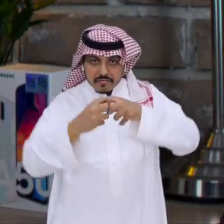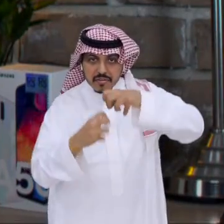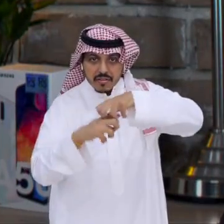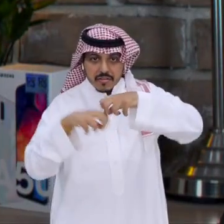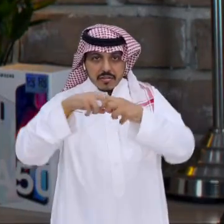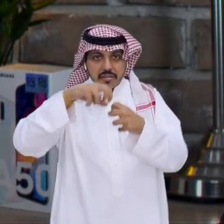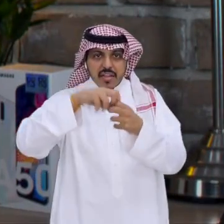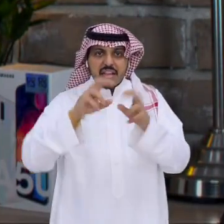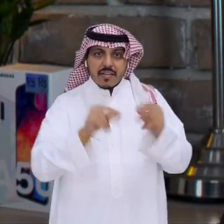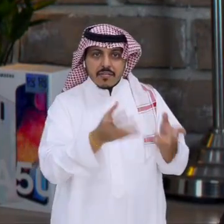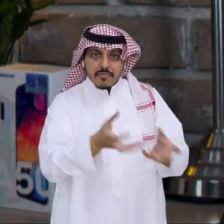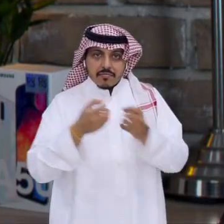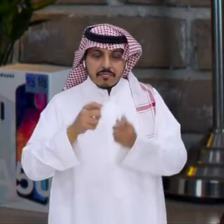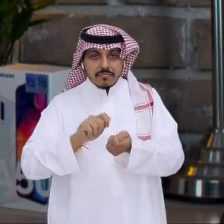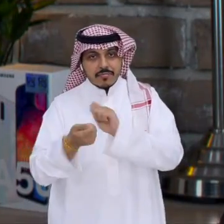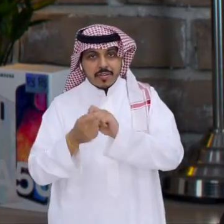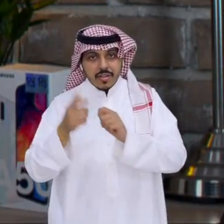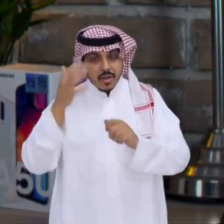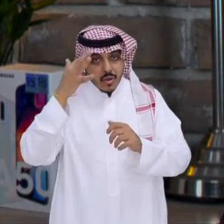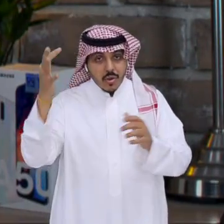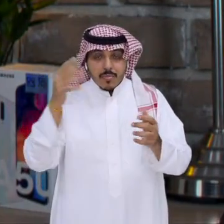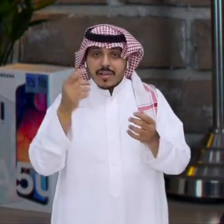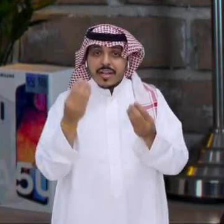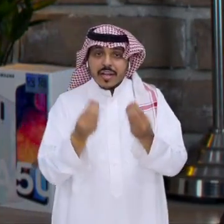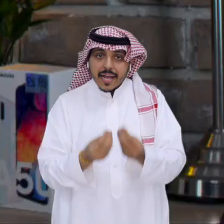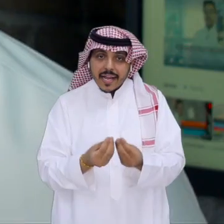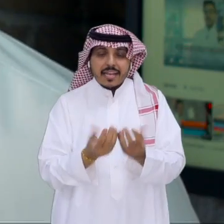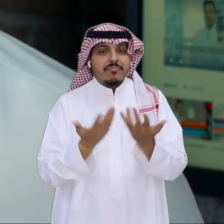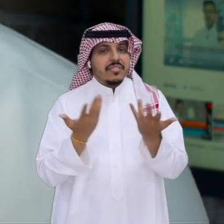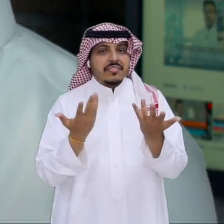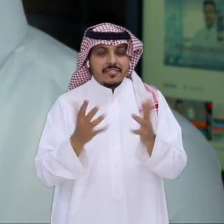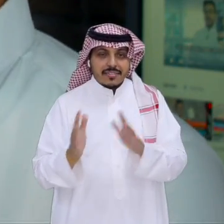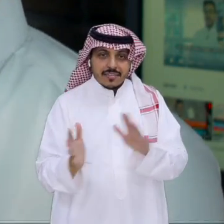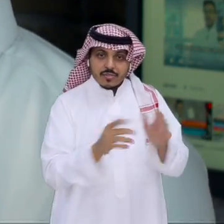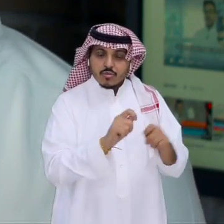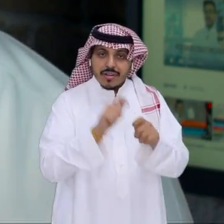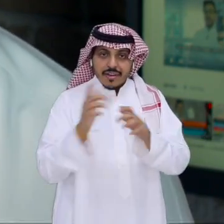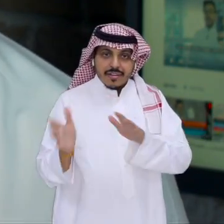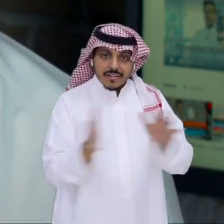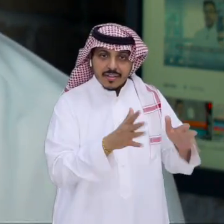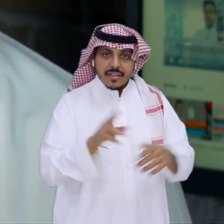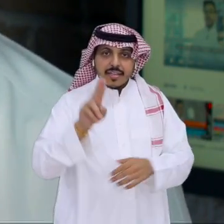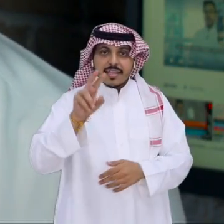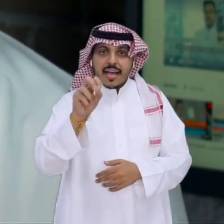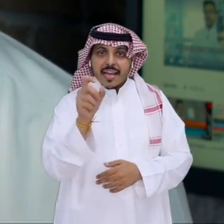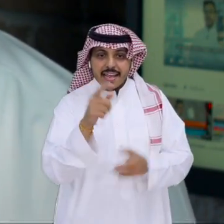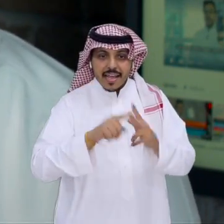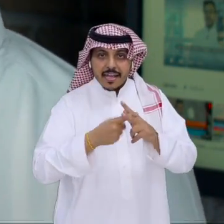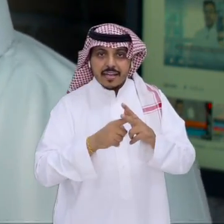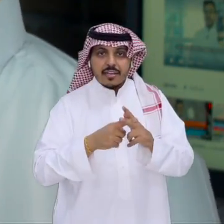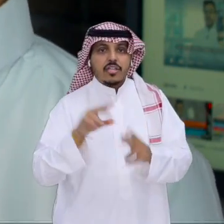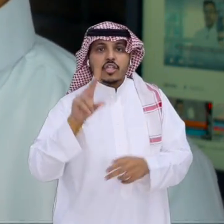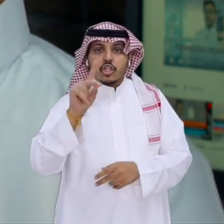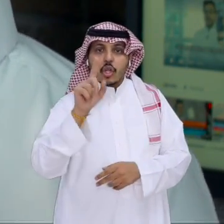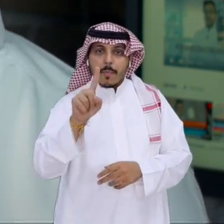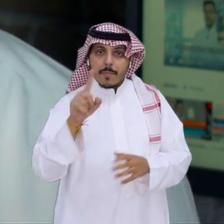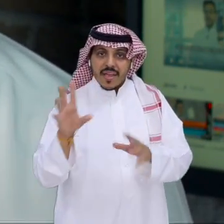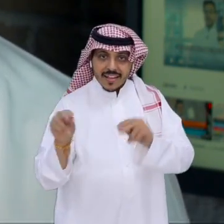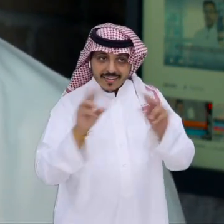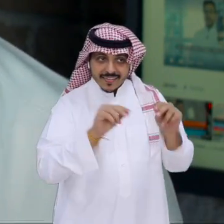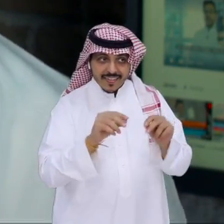الروبوت اللي يبغوا يصيروا يستخدموها. سبحان الله، وما أتيتم من العلم إلا قليلا. تقنية وطب، ولما نتكلم على أول عملية على شبكة الـ